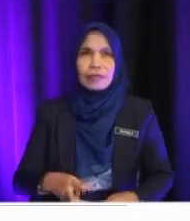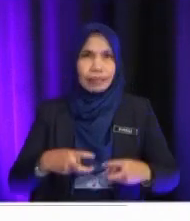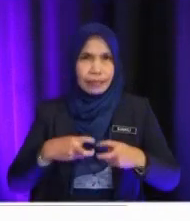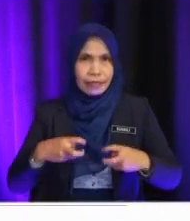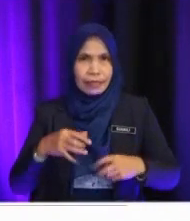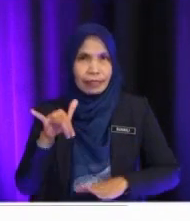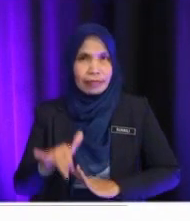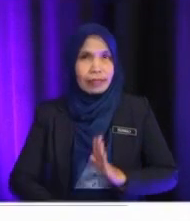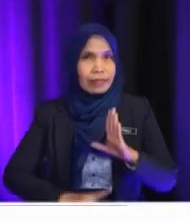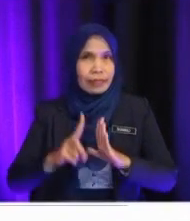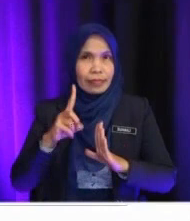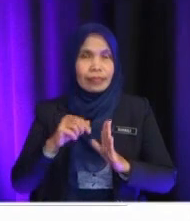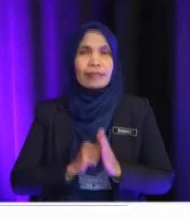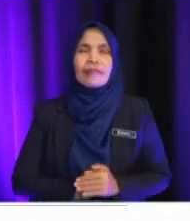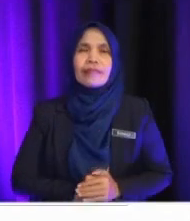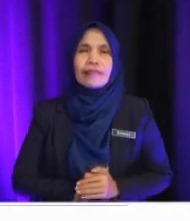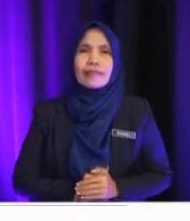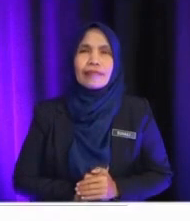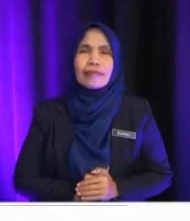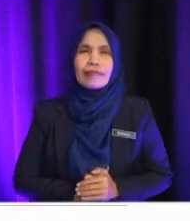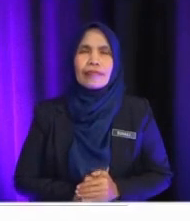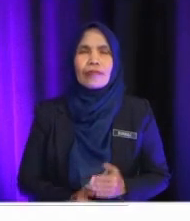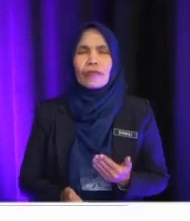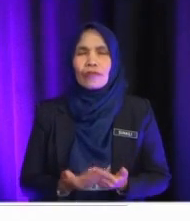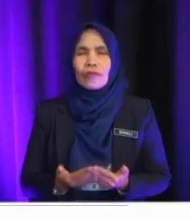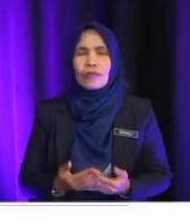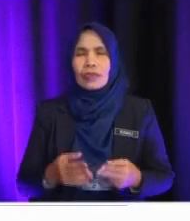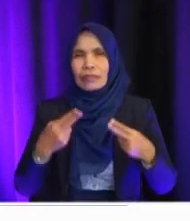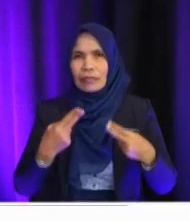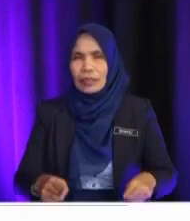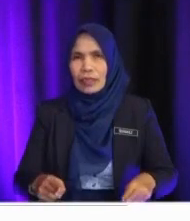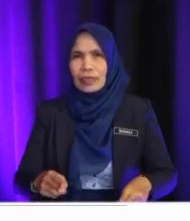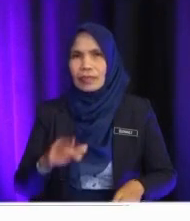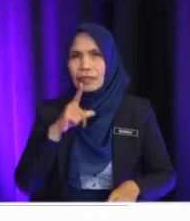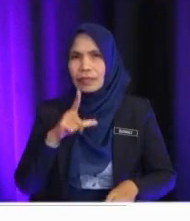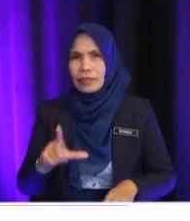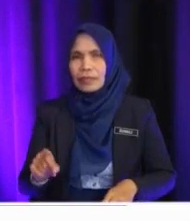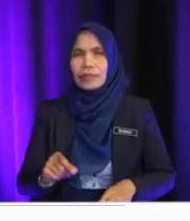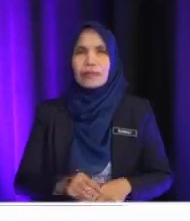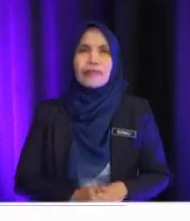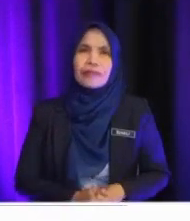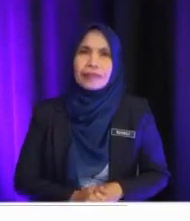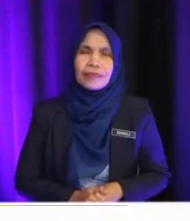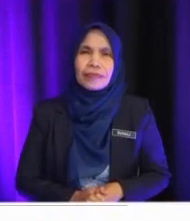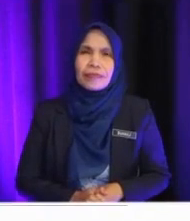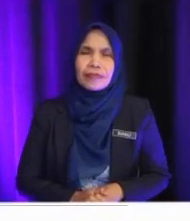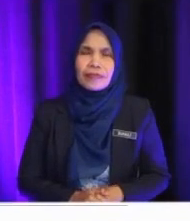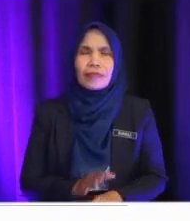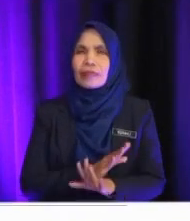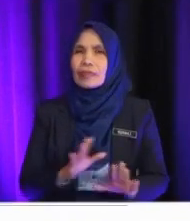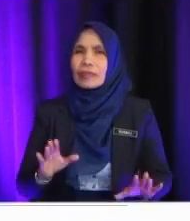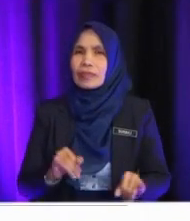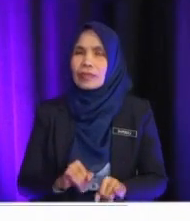Seterusnya, bahan makanan kita akan mudah hilang kelembapan. Dan seterusnya, tidak sesuai